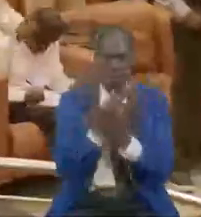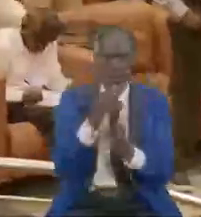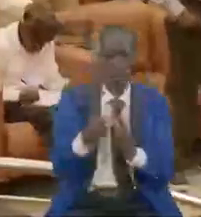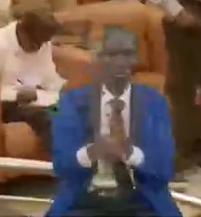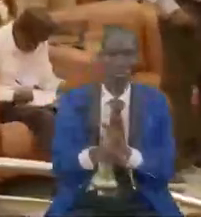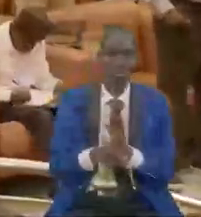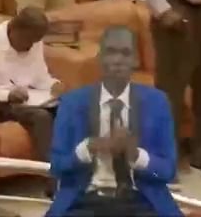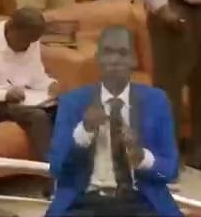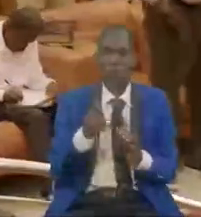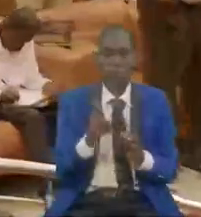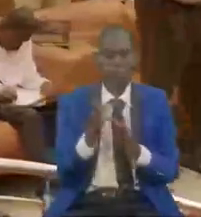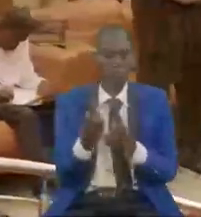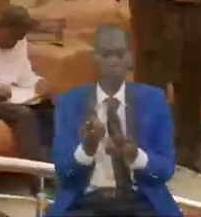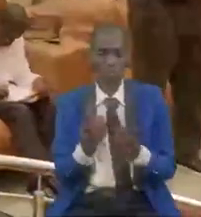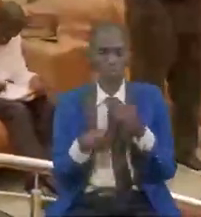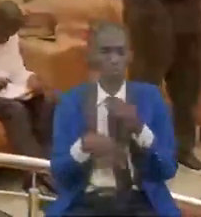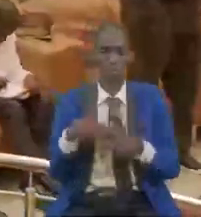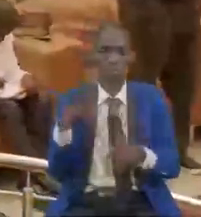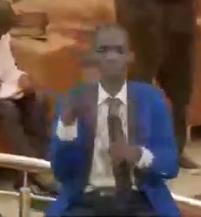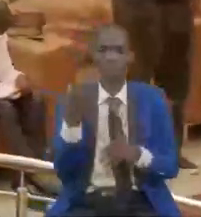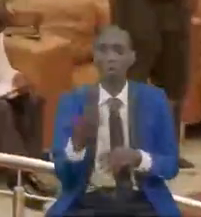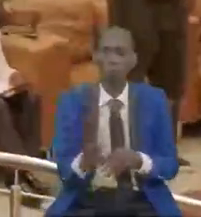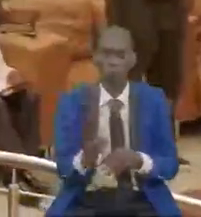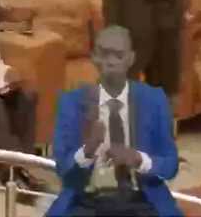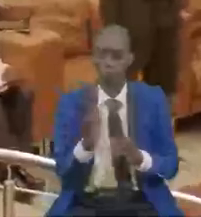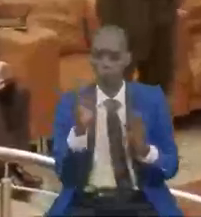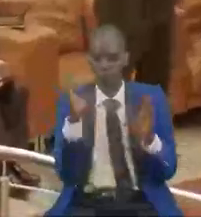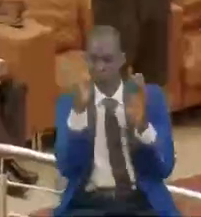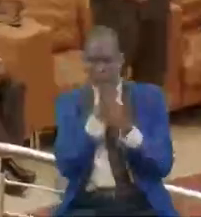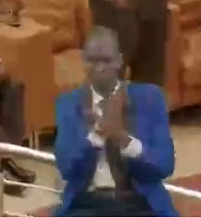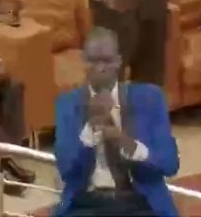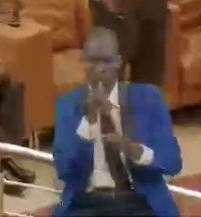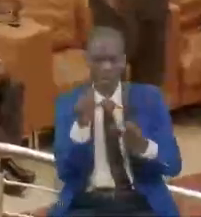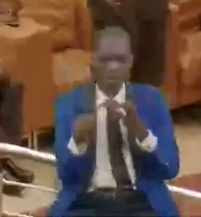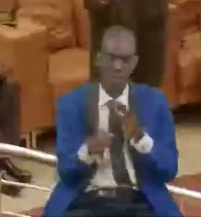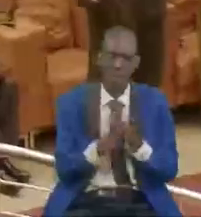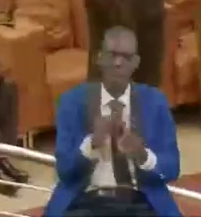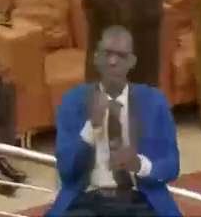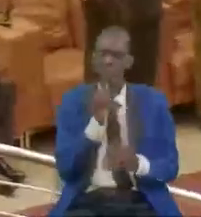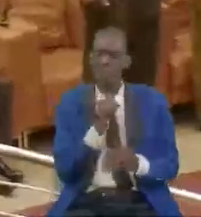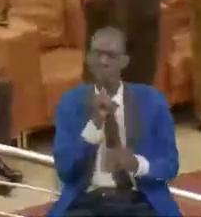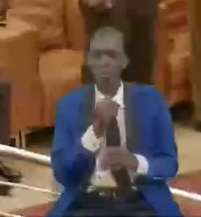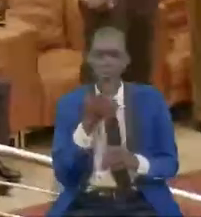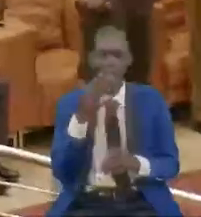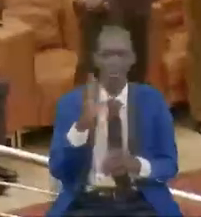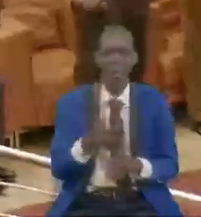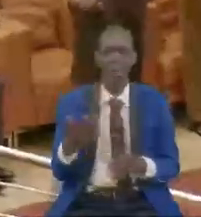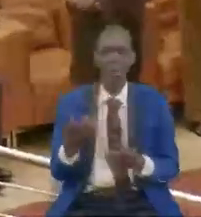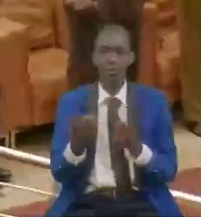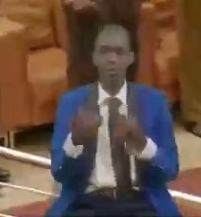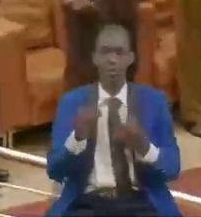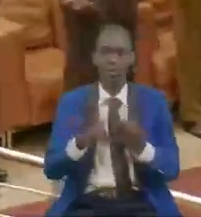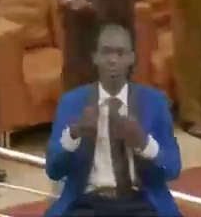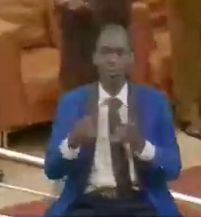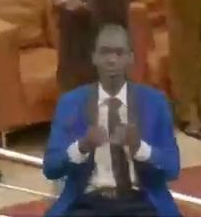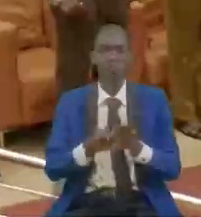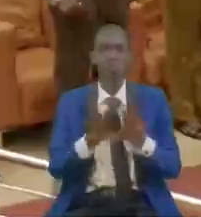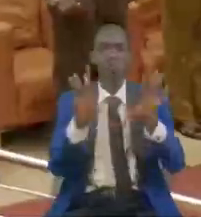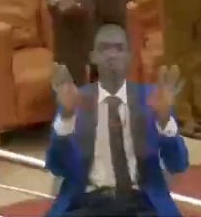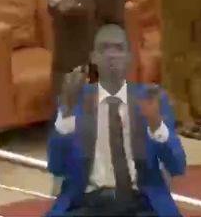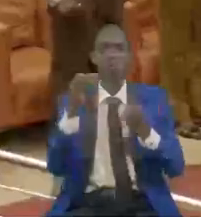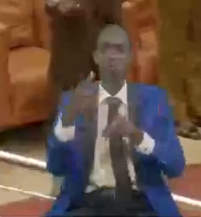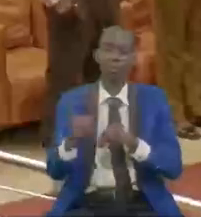vient d'en haut, du Père des Lumières, sort des ténèbres, sort des choses mauvaises et vient à la lumière, vient à